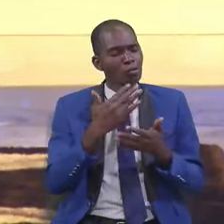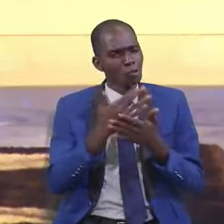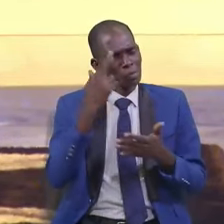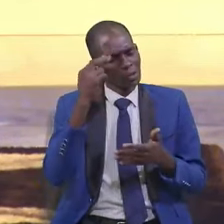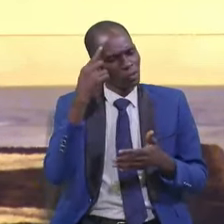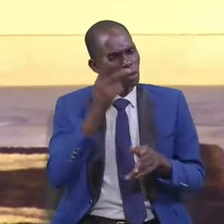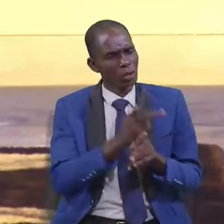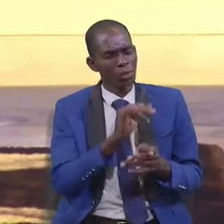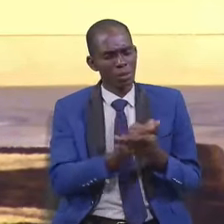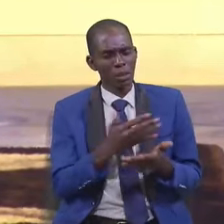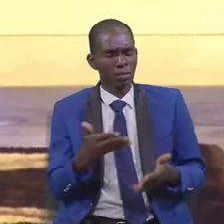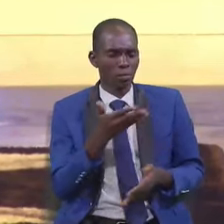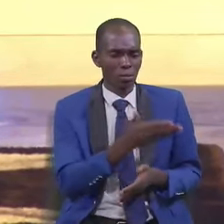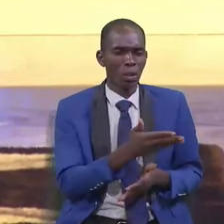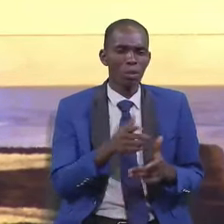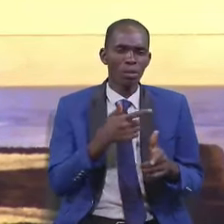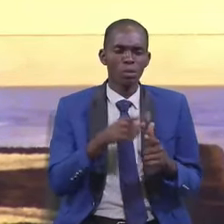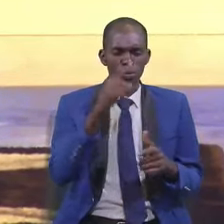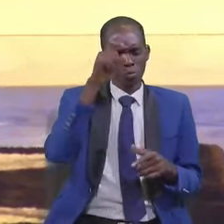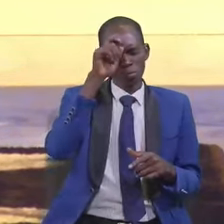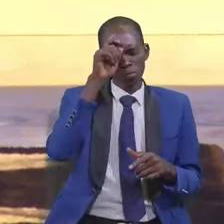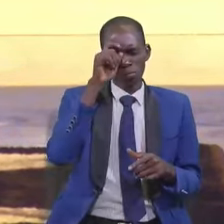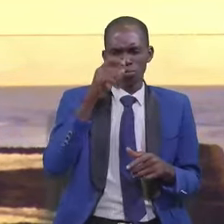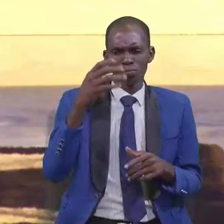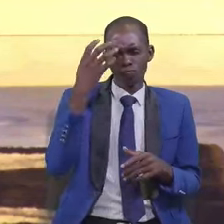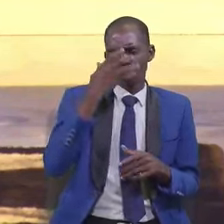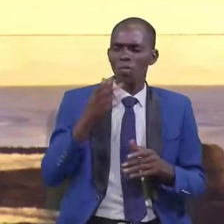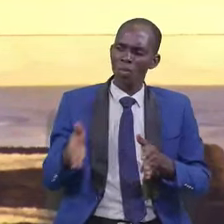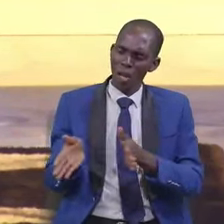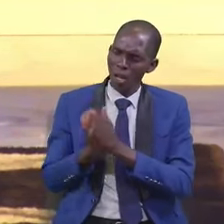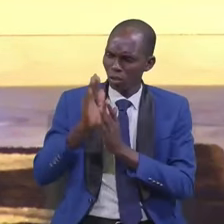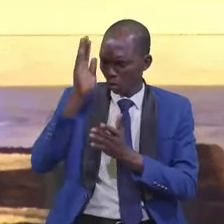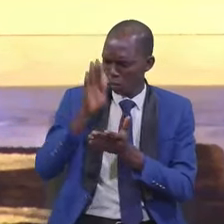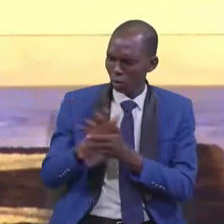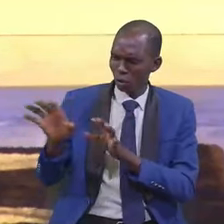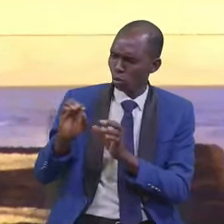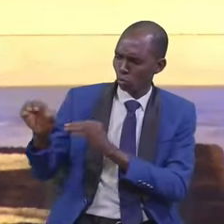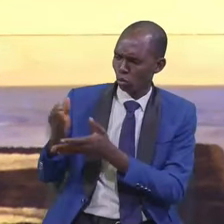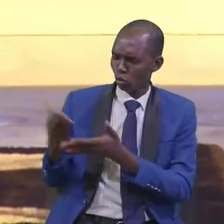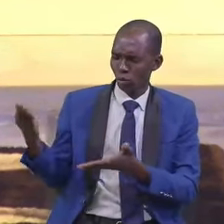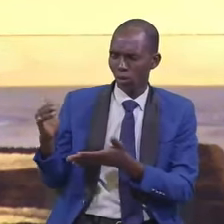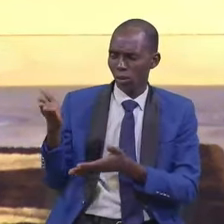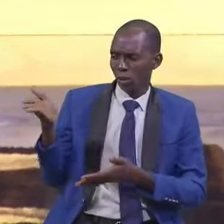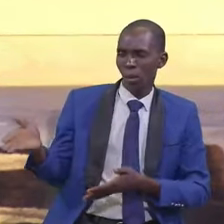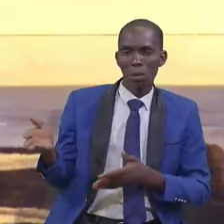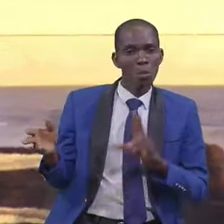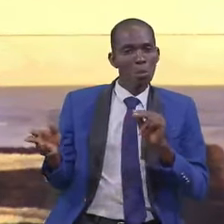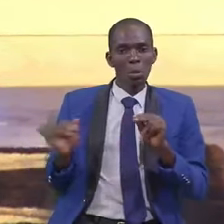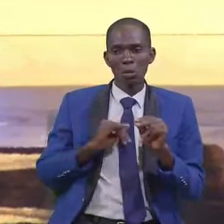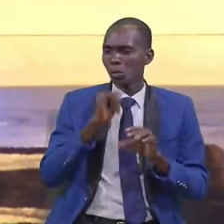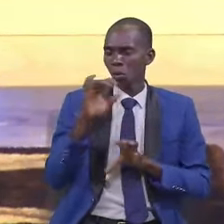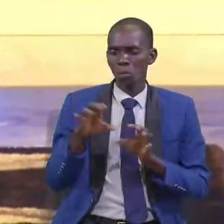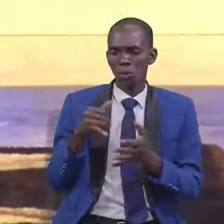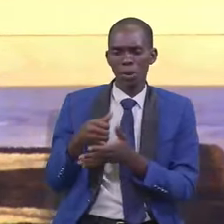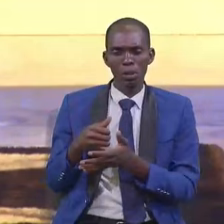cela là-bas? Il dit, non, je n'ai rien mis là-bas. Mon mari, est-ce que c'est toi qui as mis cela là-bas? Je dis, non, je n'ai rien mis là-bas. Ma femme, est-ce toi qui as mis cela là-bas?